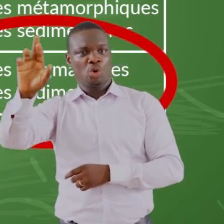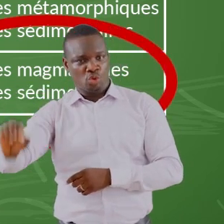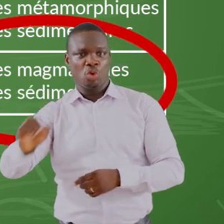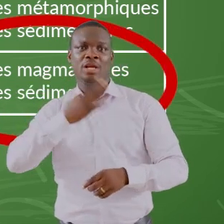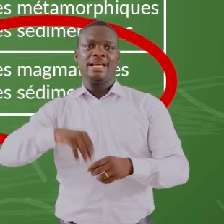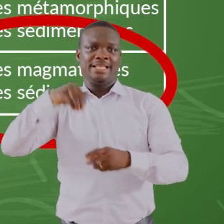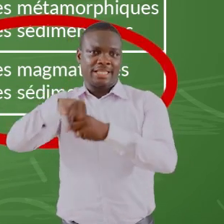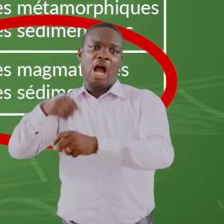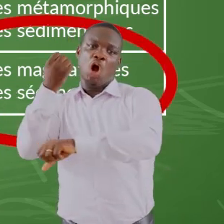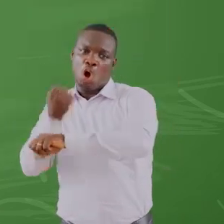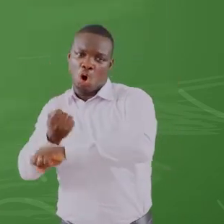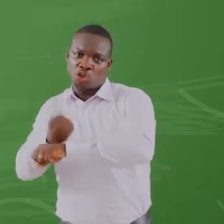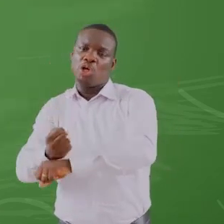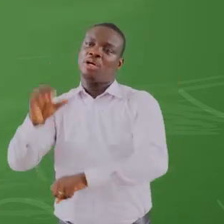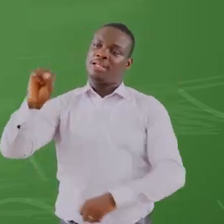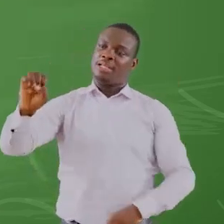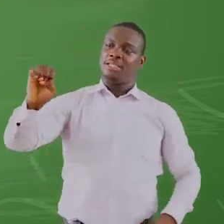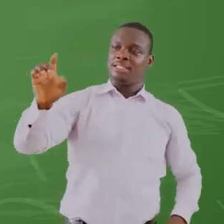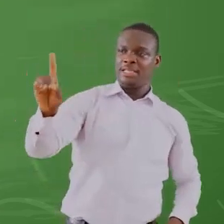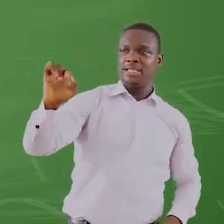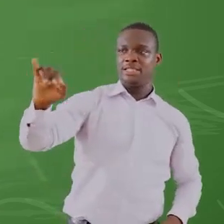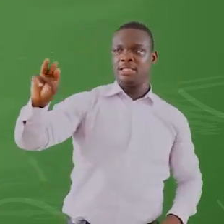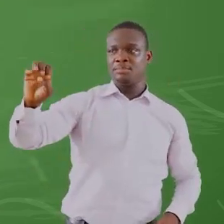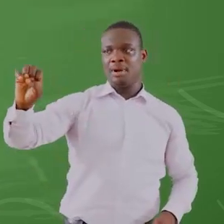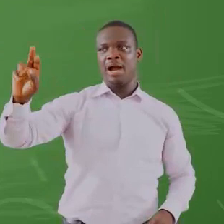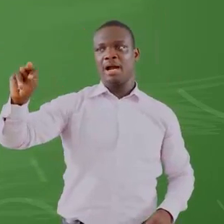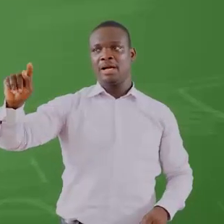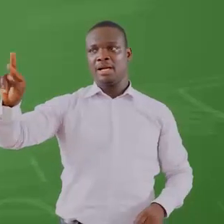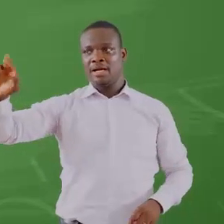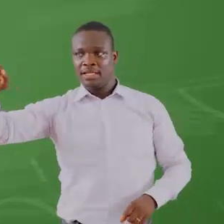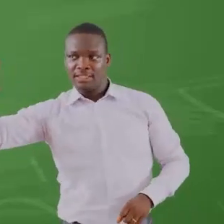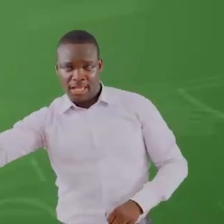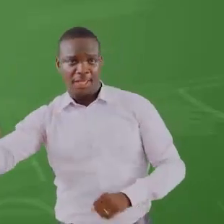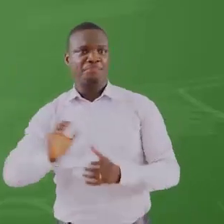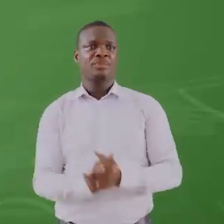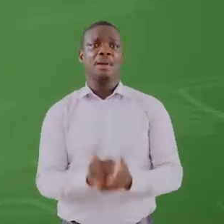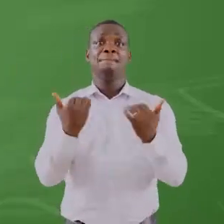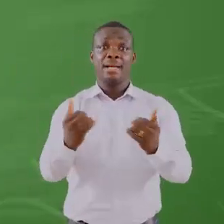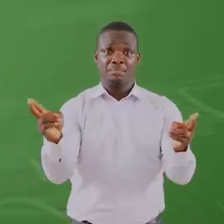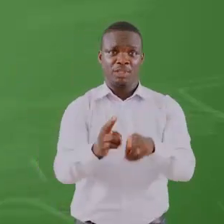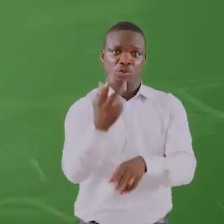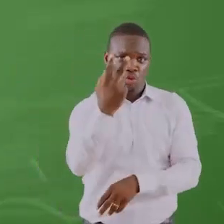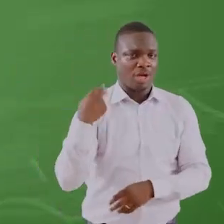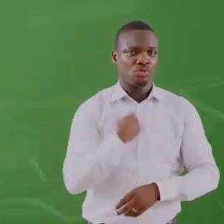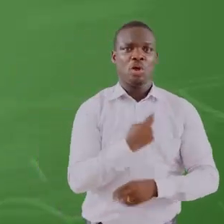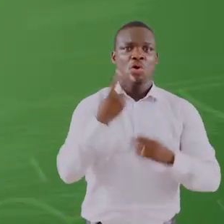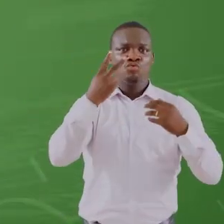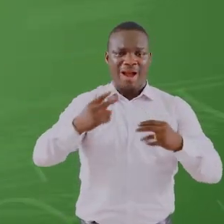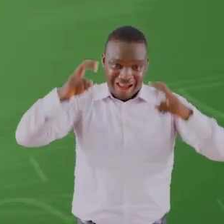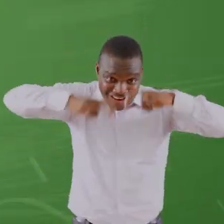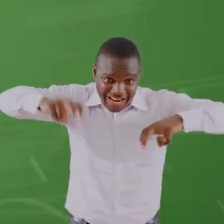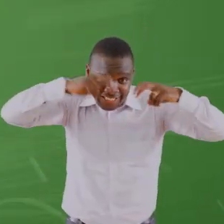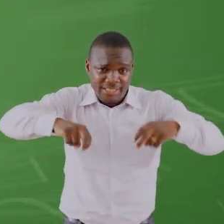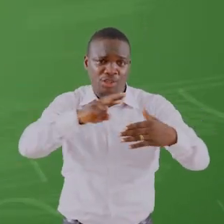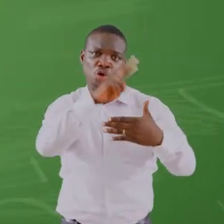les roches sédimentaires. En petit 3, nous allons passer à l'analyse de ces résultats.